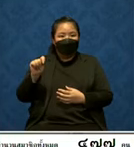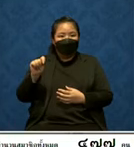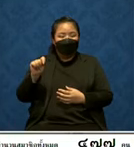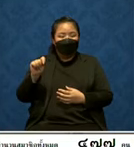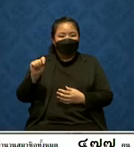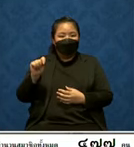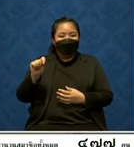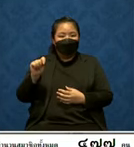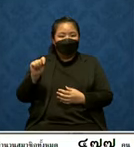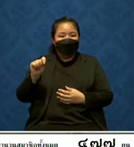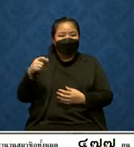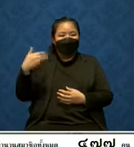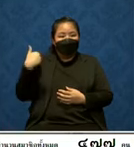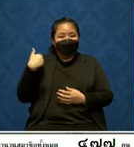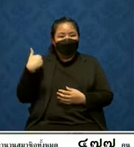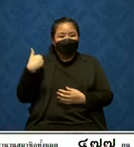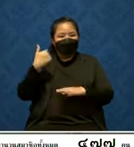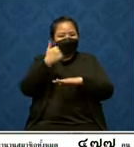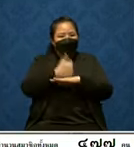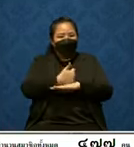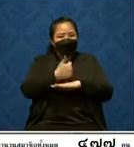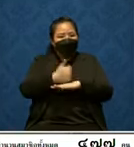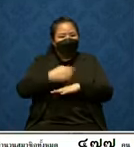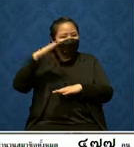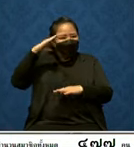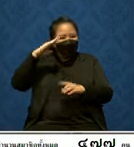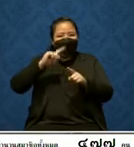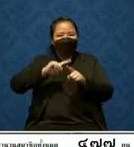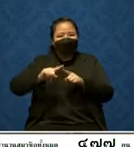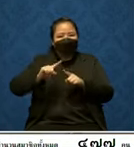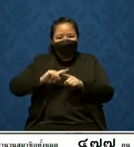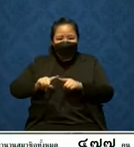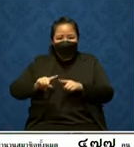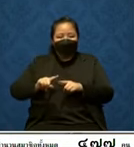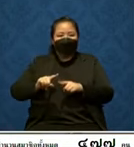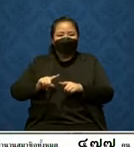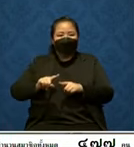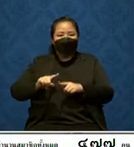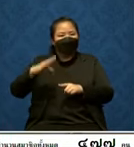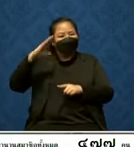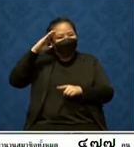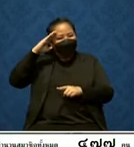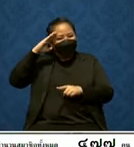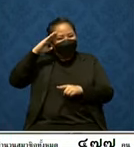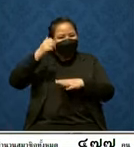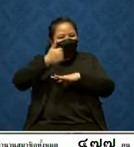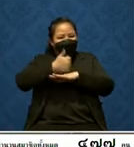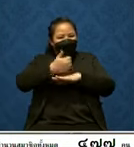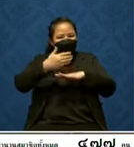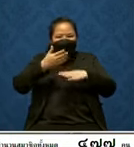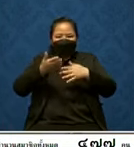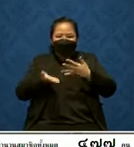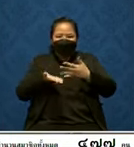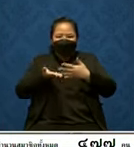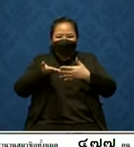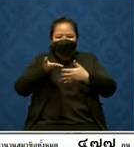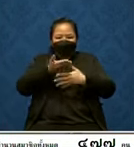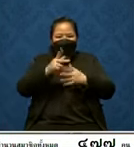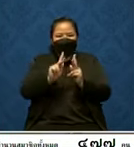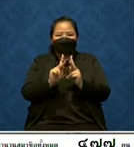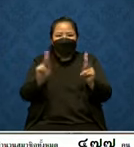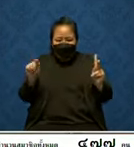และผู้บัญชาการเหล่าทัพกองบัญชาการกองทัพไทยในทหารชั้นผู้ใหญ่ต่างๆมากมายนะครับเป็นกรรม